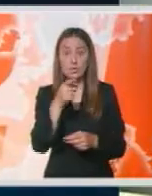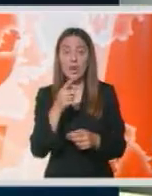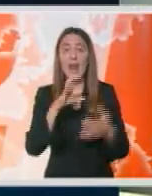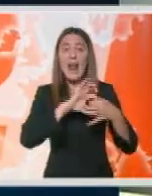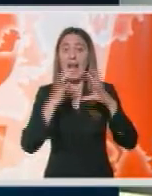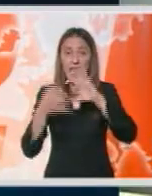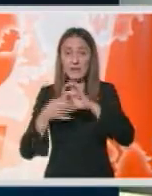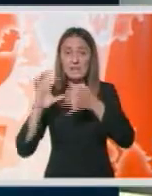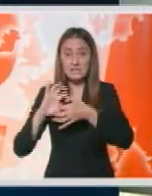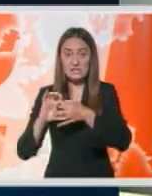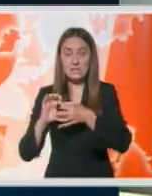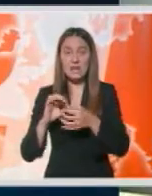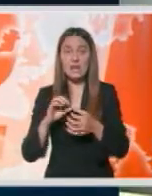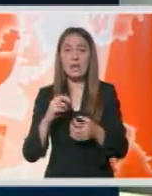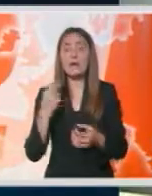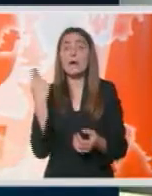lanac